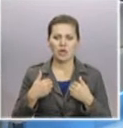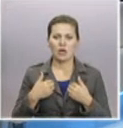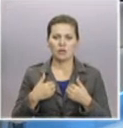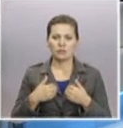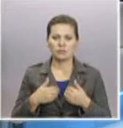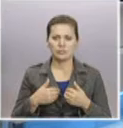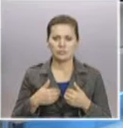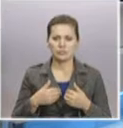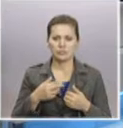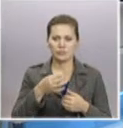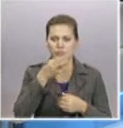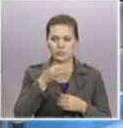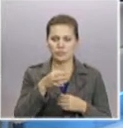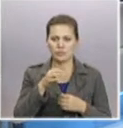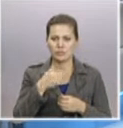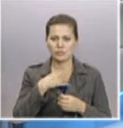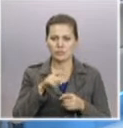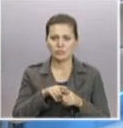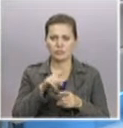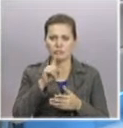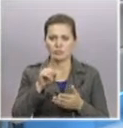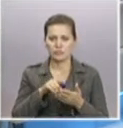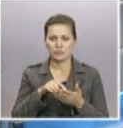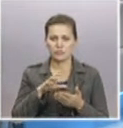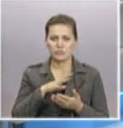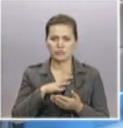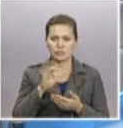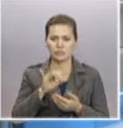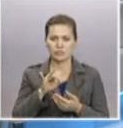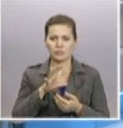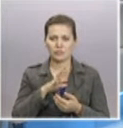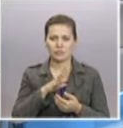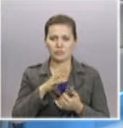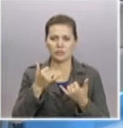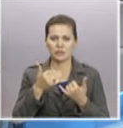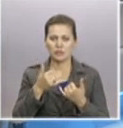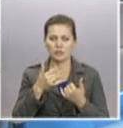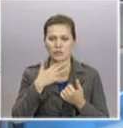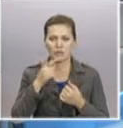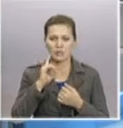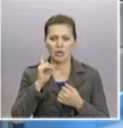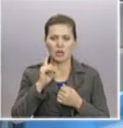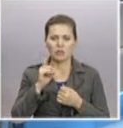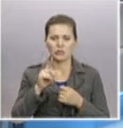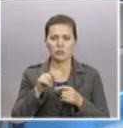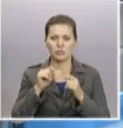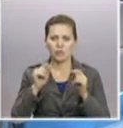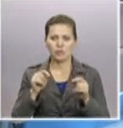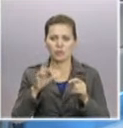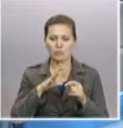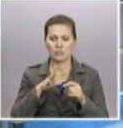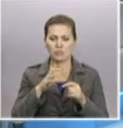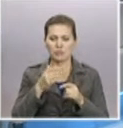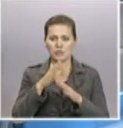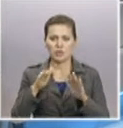Здравствуйте. Вот скажите мне вот такой вопрос. Никаких нас Ларманов открылся, да? Столько людей, молодежи.